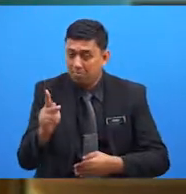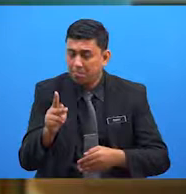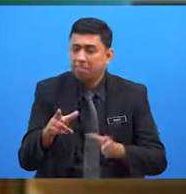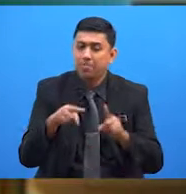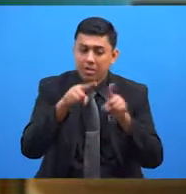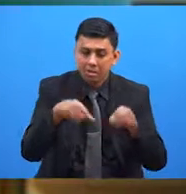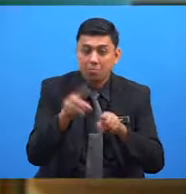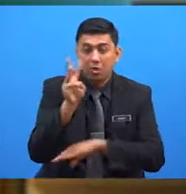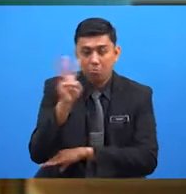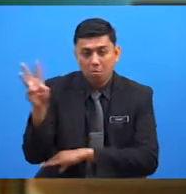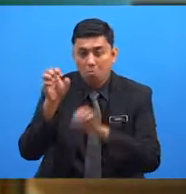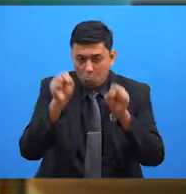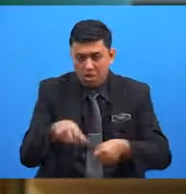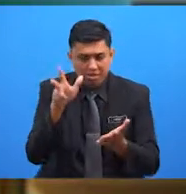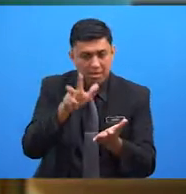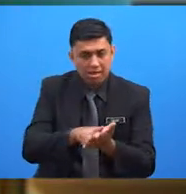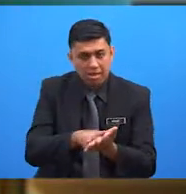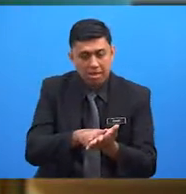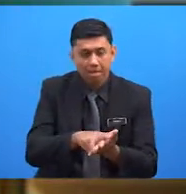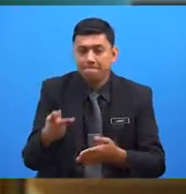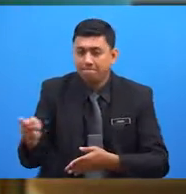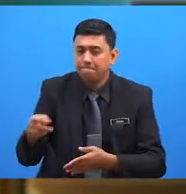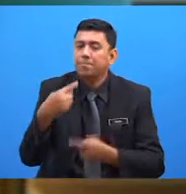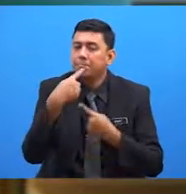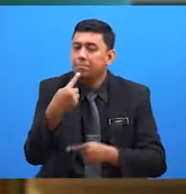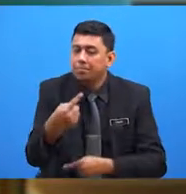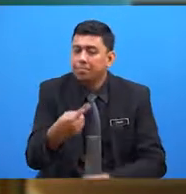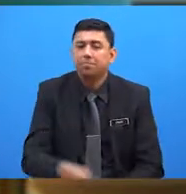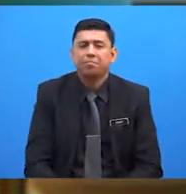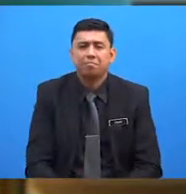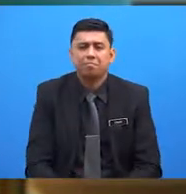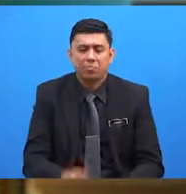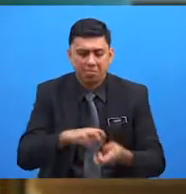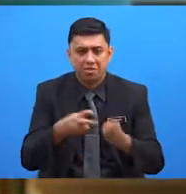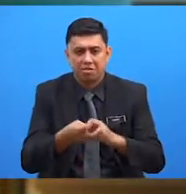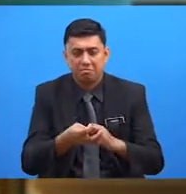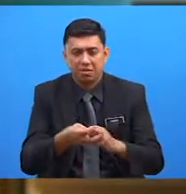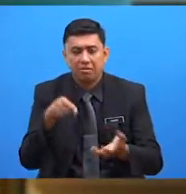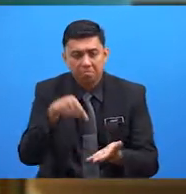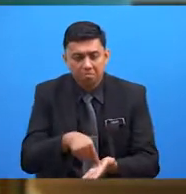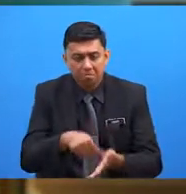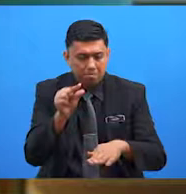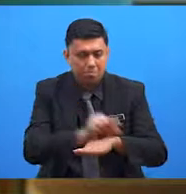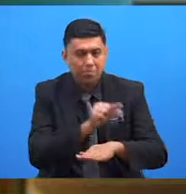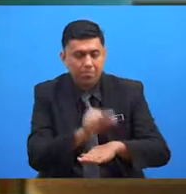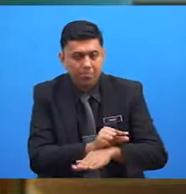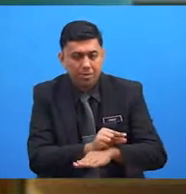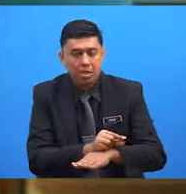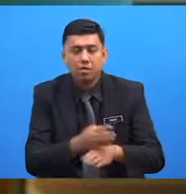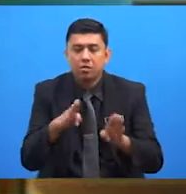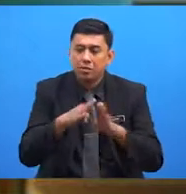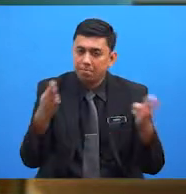boleh mengesahkan perkara tersebut? Permasalahan ini akan diselesaikan dengan menggunakan